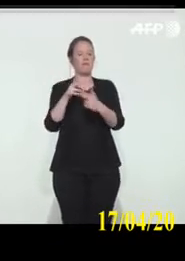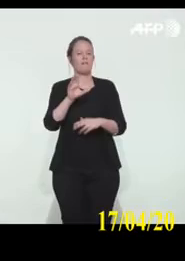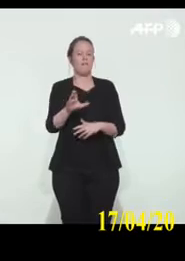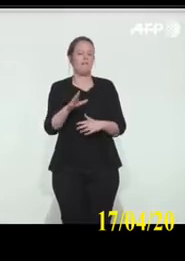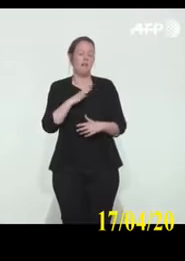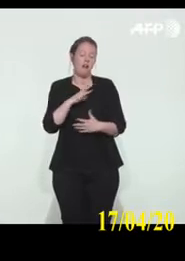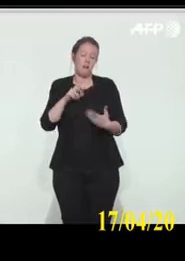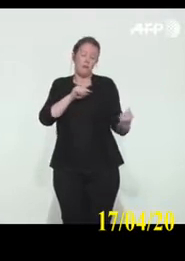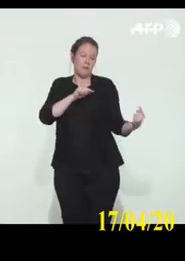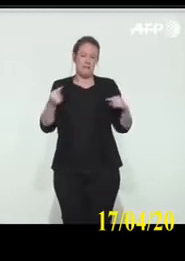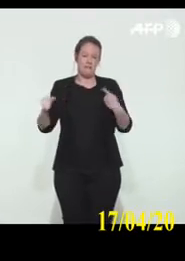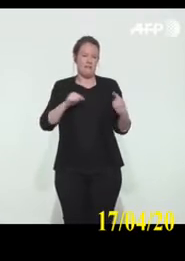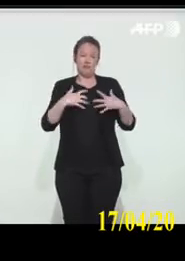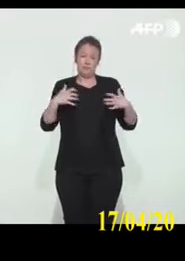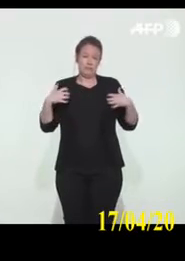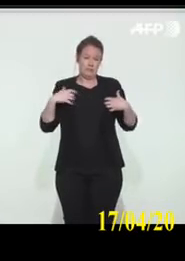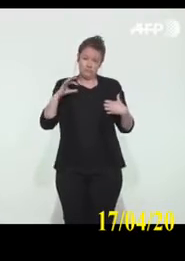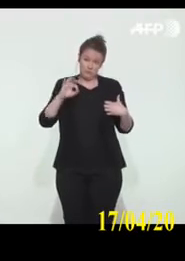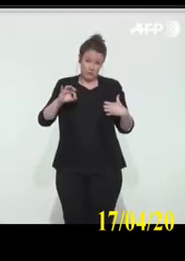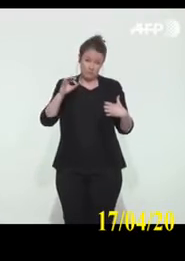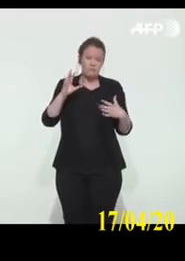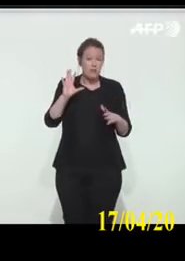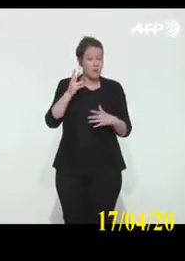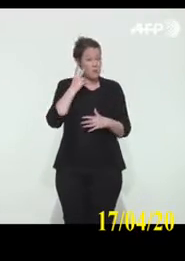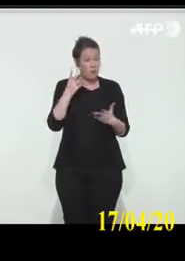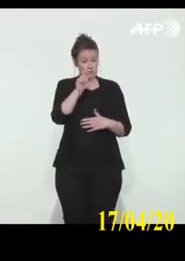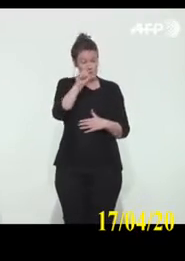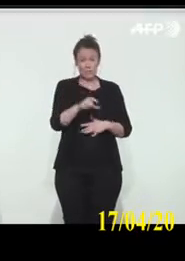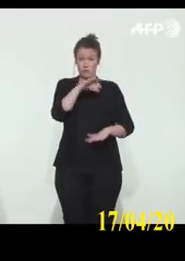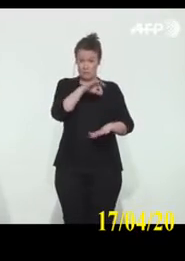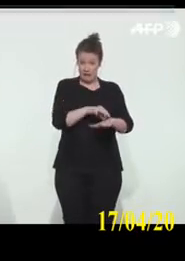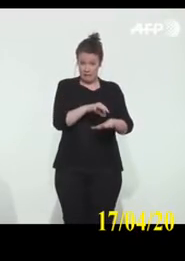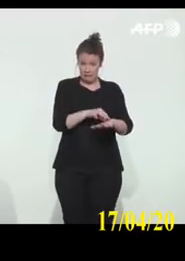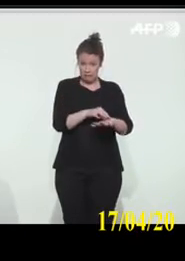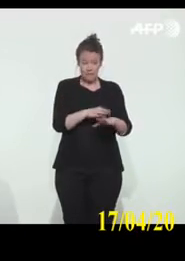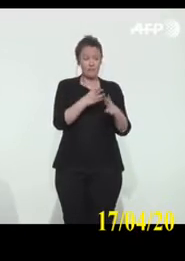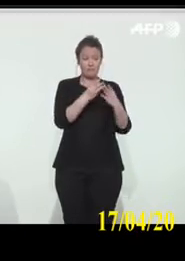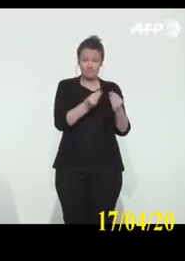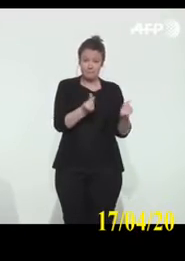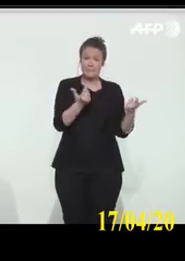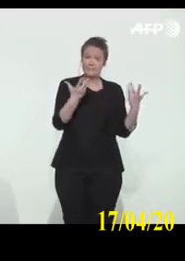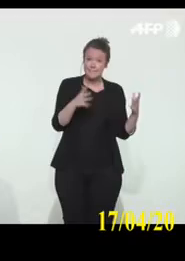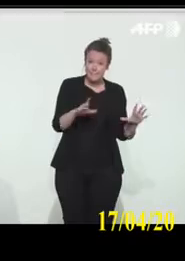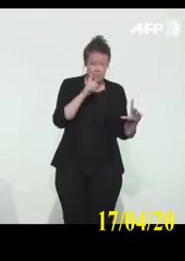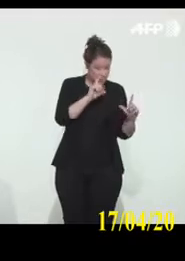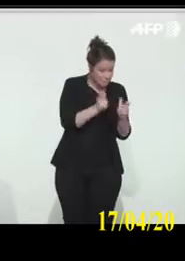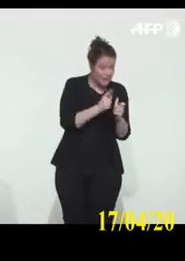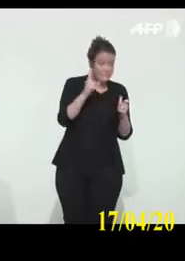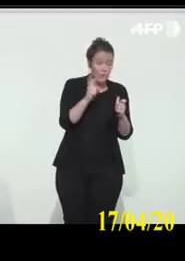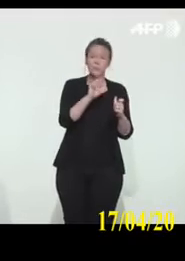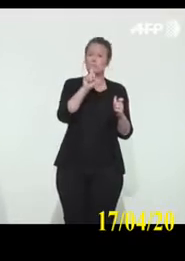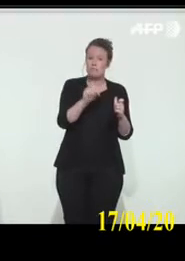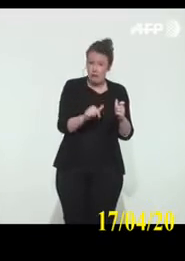même aujourd'hui des très bons résultats qui sont que les malades qui ont été malades avec des tests virologiques positifs, qui ont été hospitalisés, qui ont été